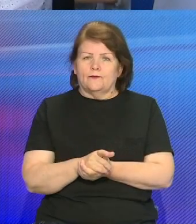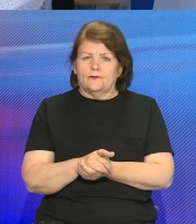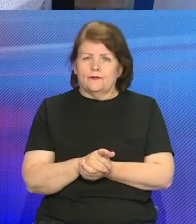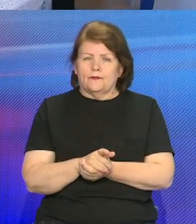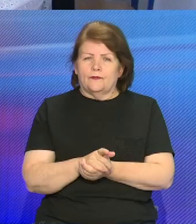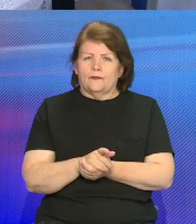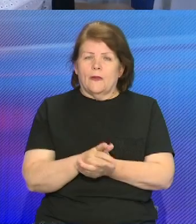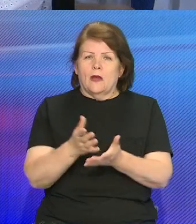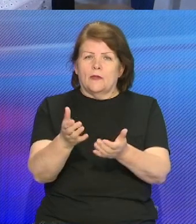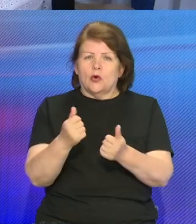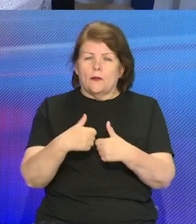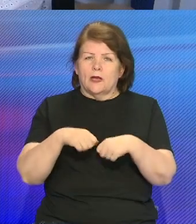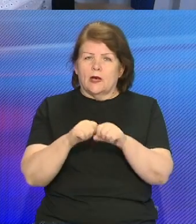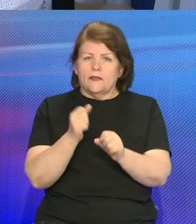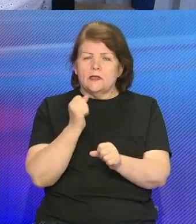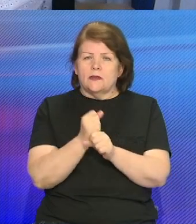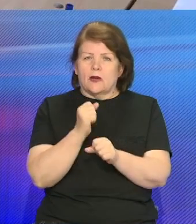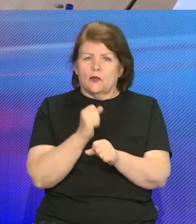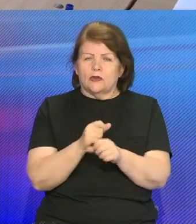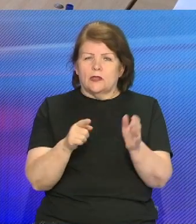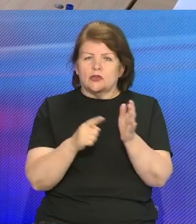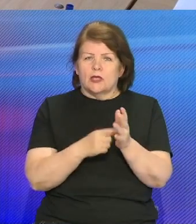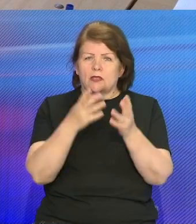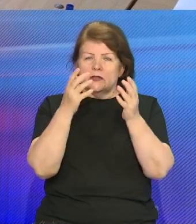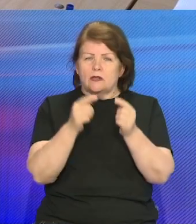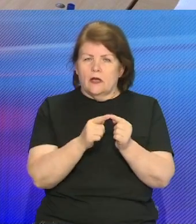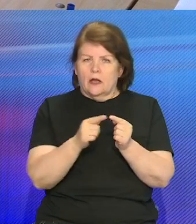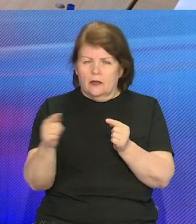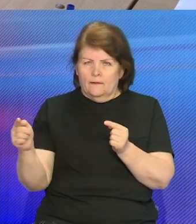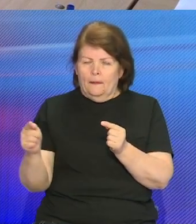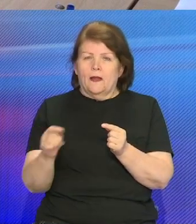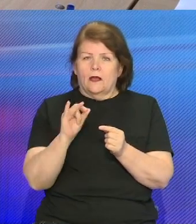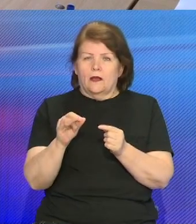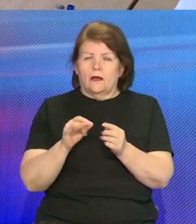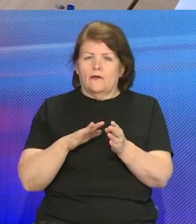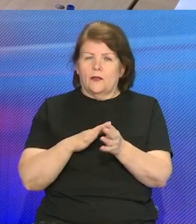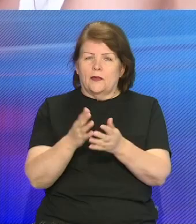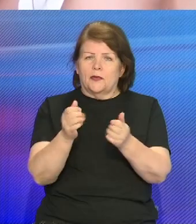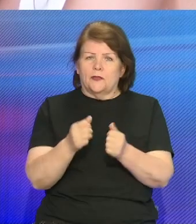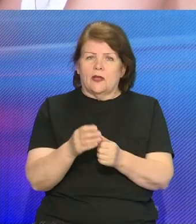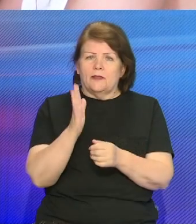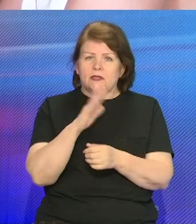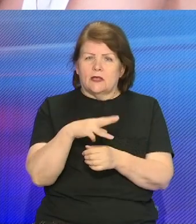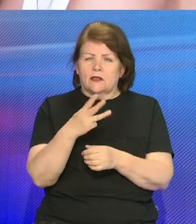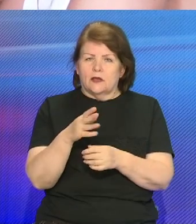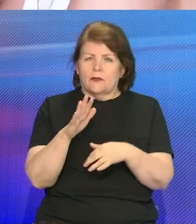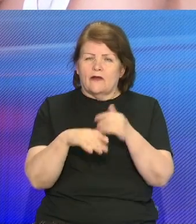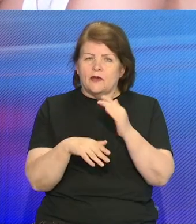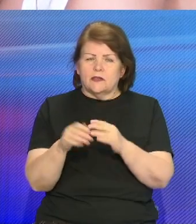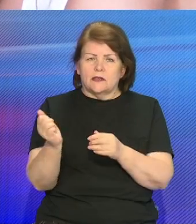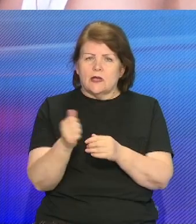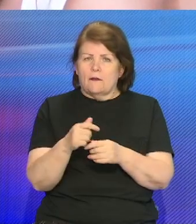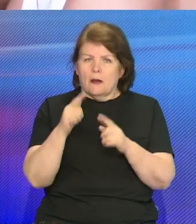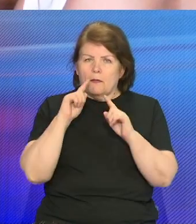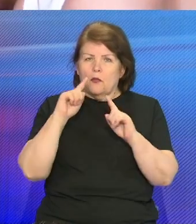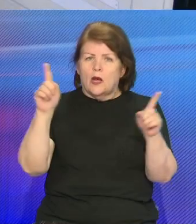Приемная комиссия опрацовала шесть дн. Сюлита в НУ ожитивляла набор на 53 специальности. Самой популярной оказалась